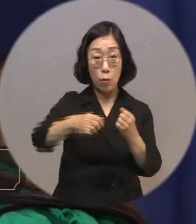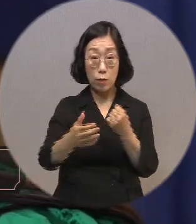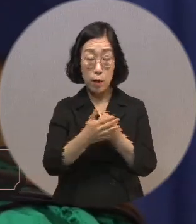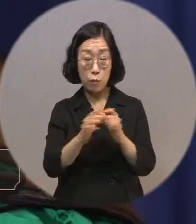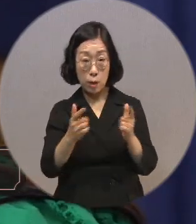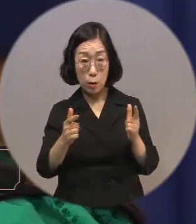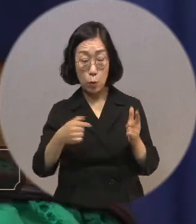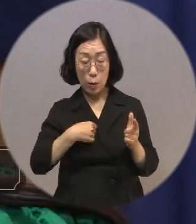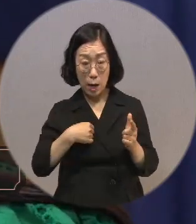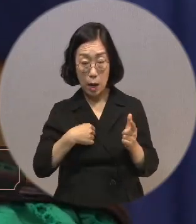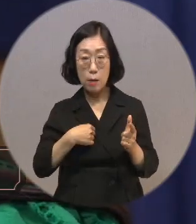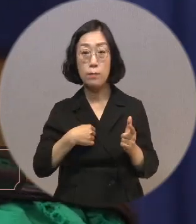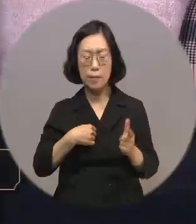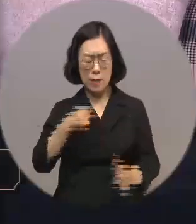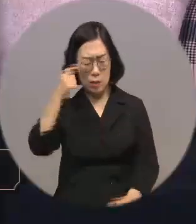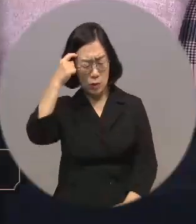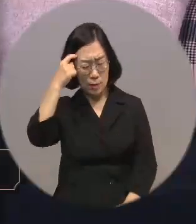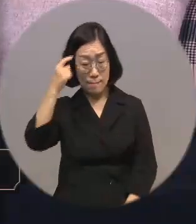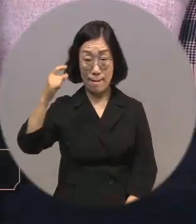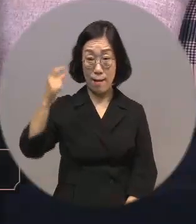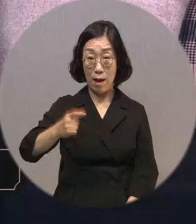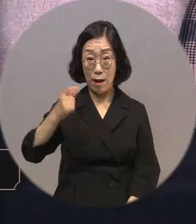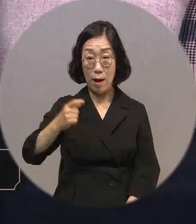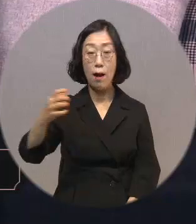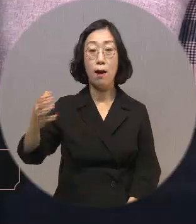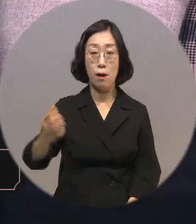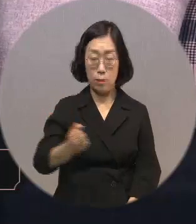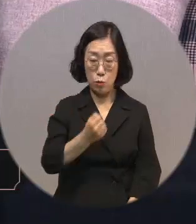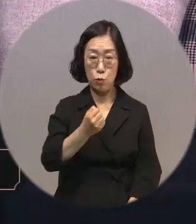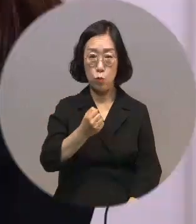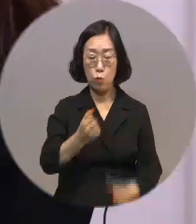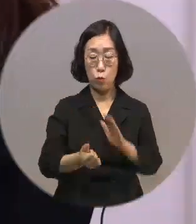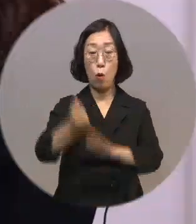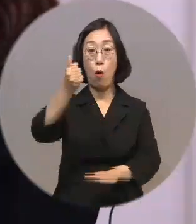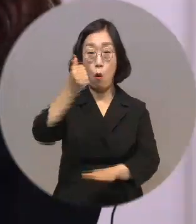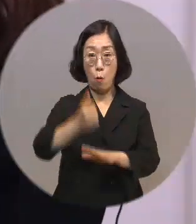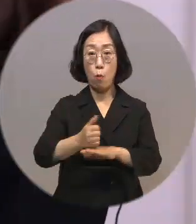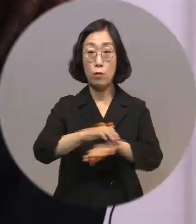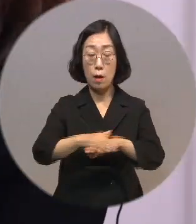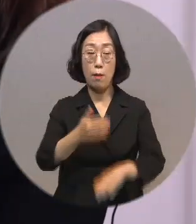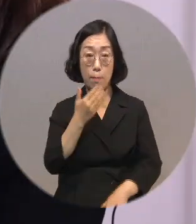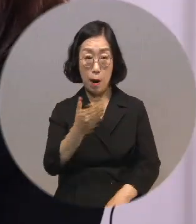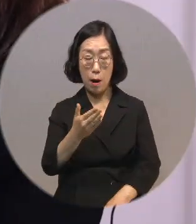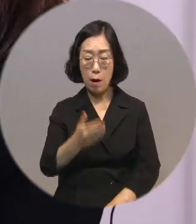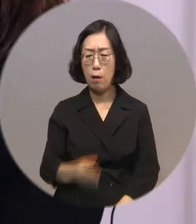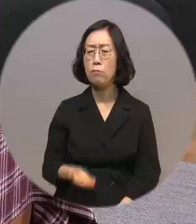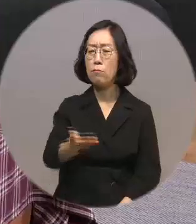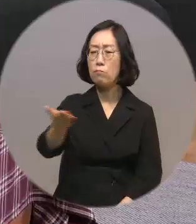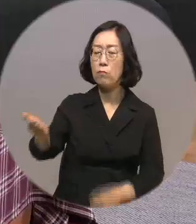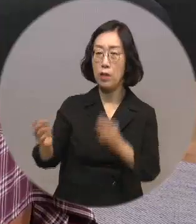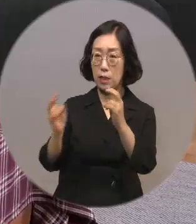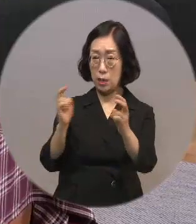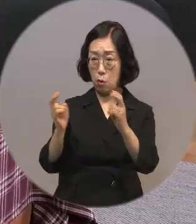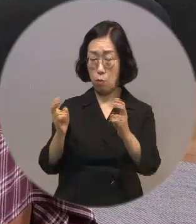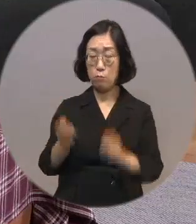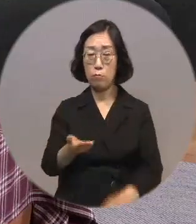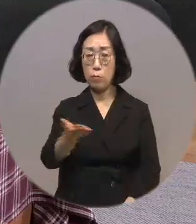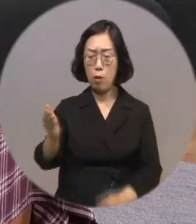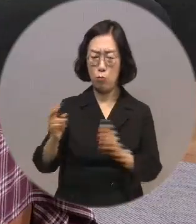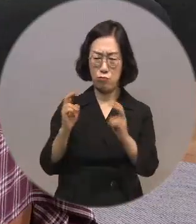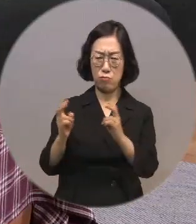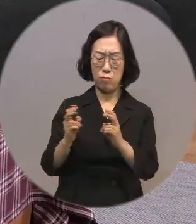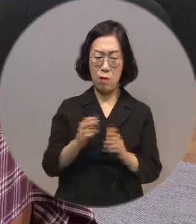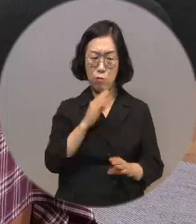내가 목숨 걸었던 그 정신으로 성공한 탈북민 그 리더들이 됐으면 좋겠고 기업들에게는 북한에서 왔다, 이